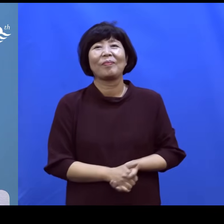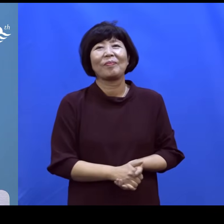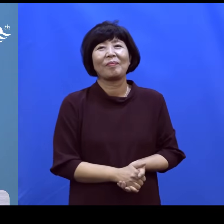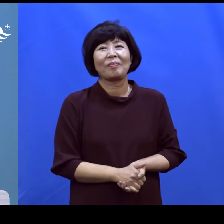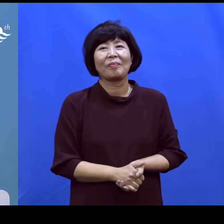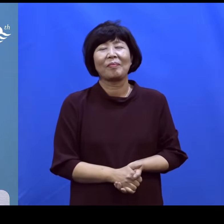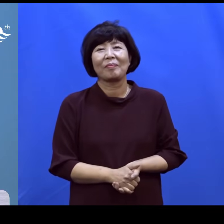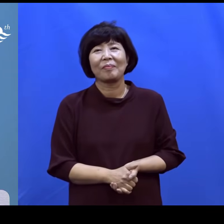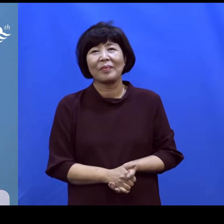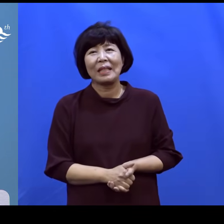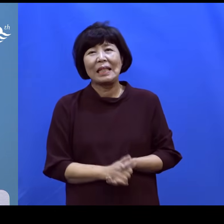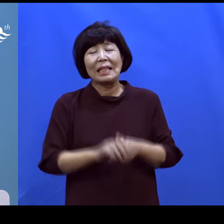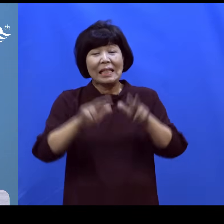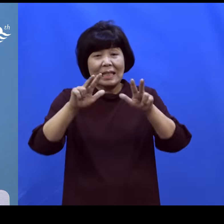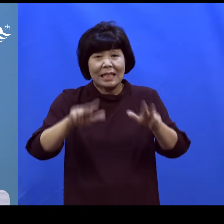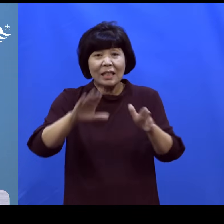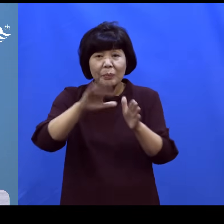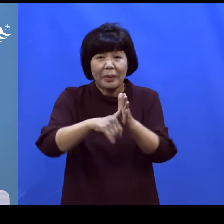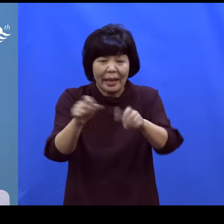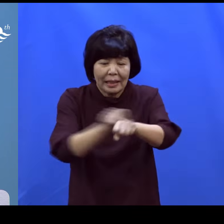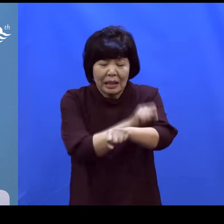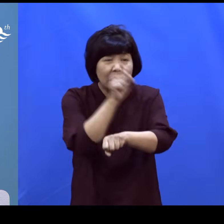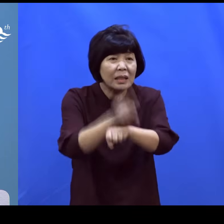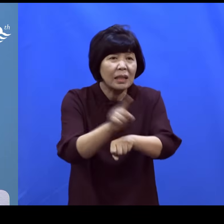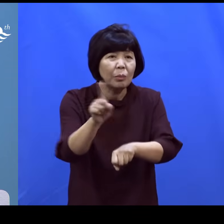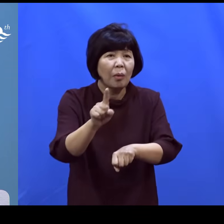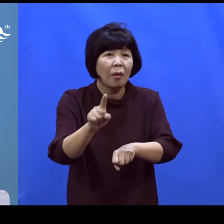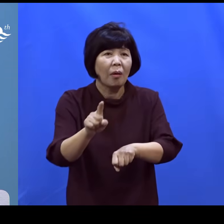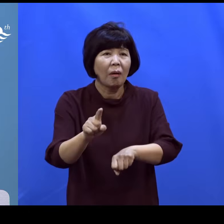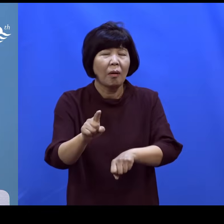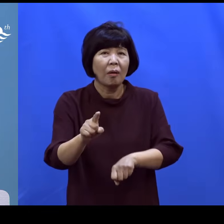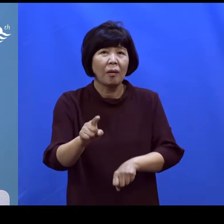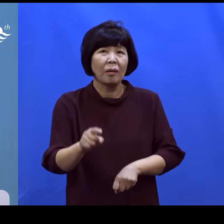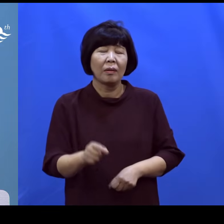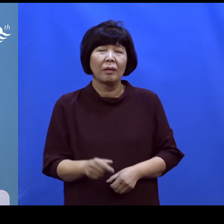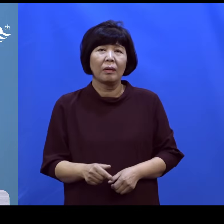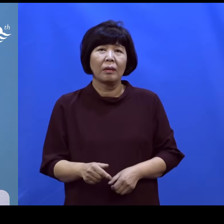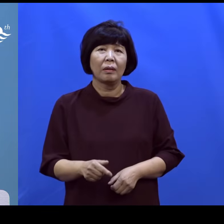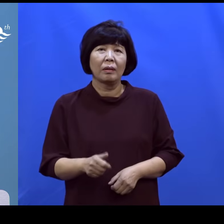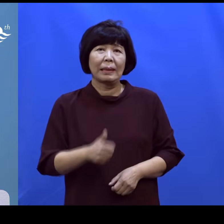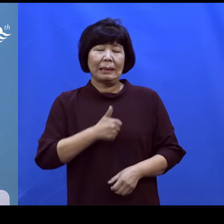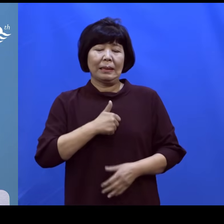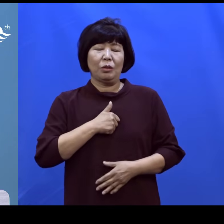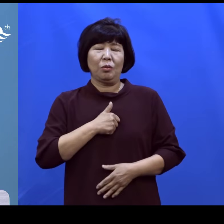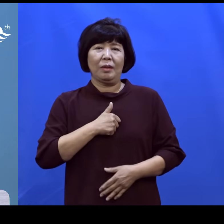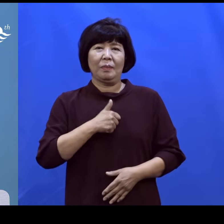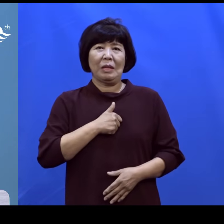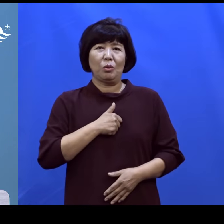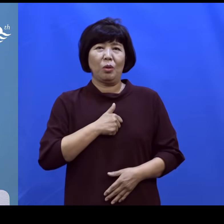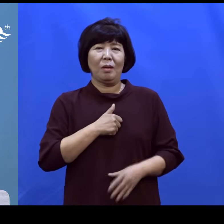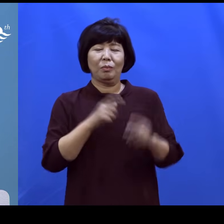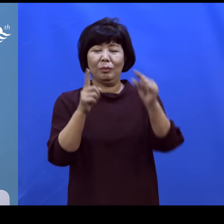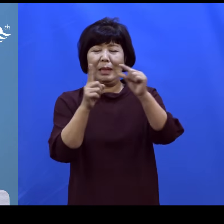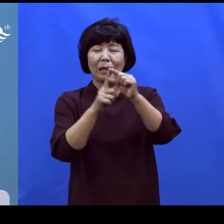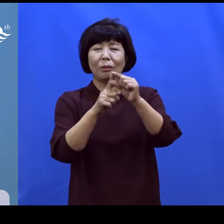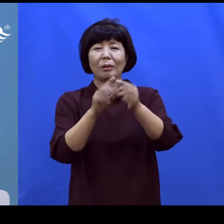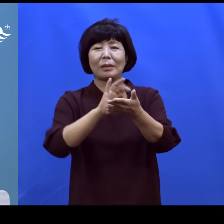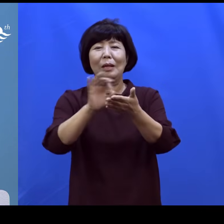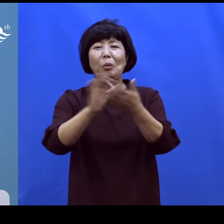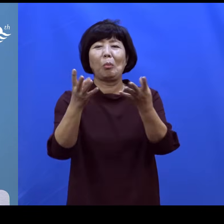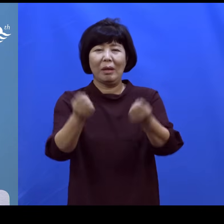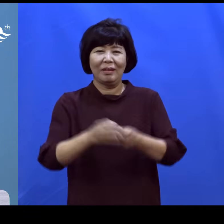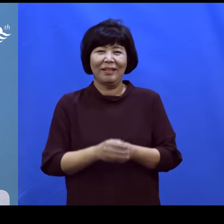많이 쓰는 거예요. 오늘 우리 시대의 특징이 그렇죠. 여러분, 자존감이라는 단어로 우리가 굉장히 많이 쓰죠. 그죠? 매우 중요한 거죠.